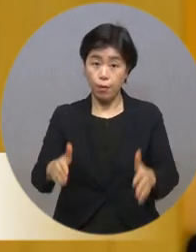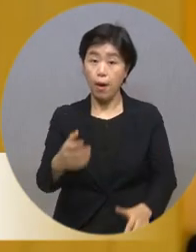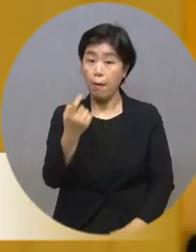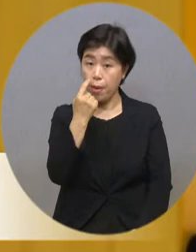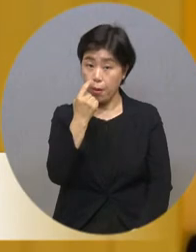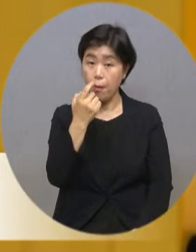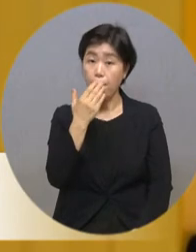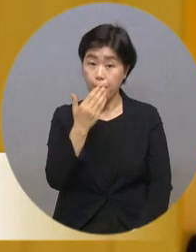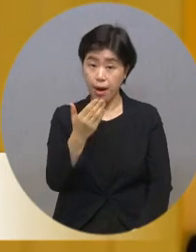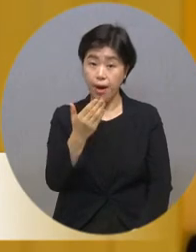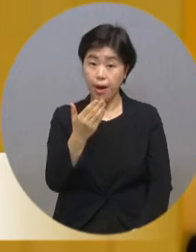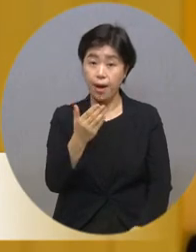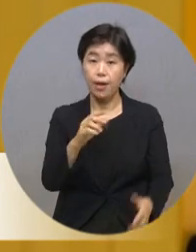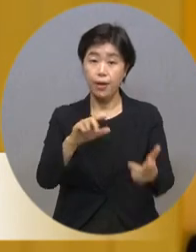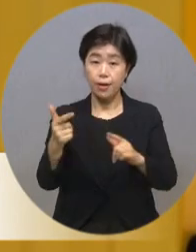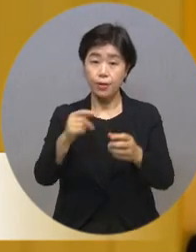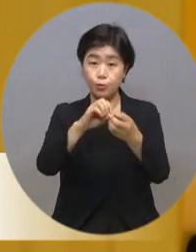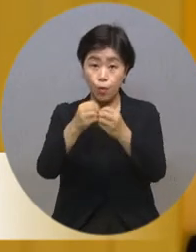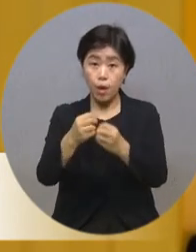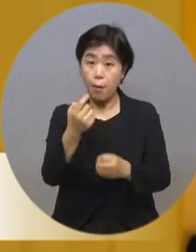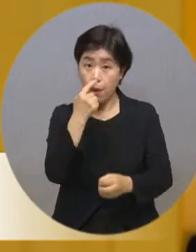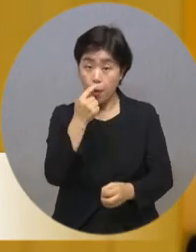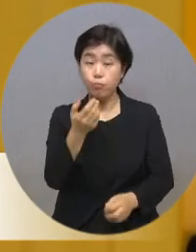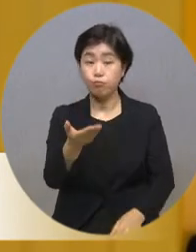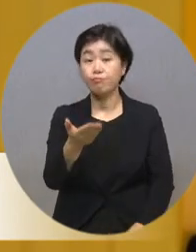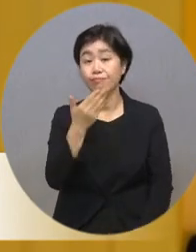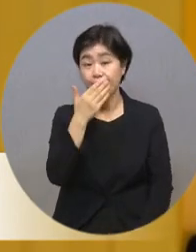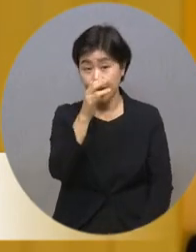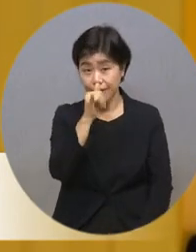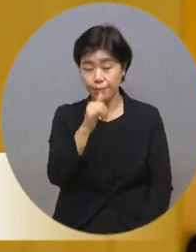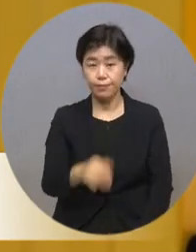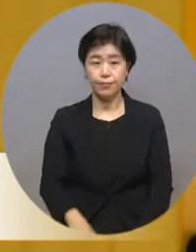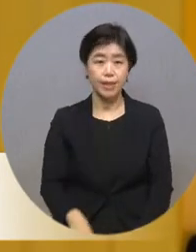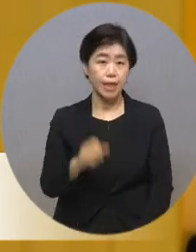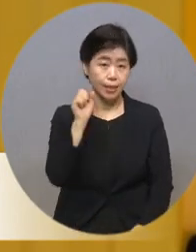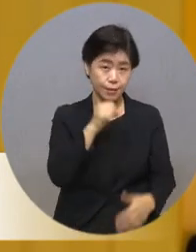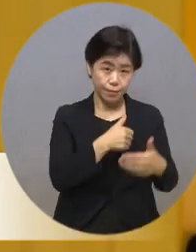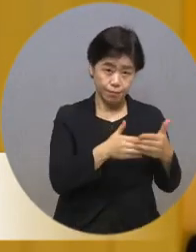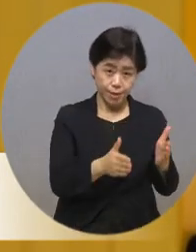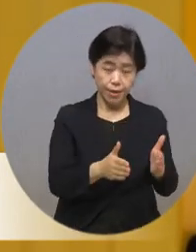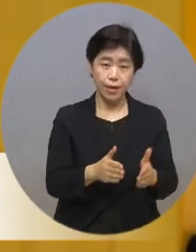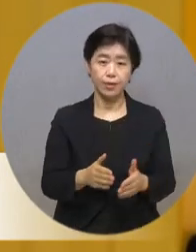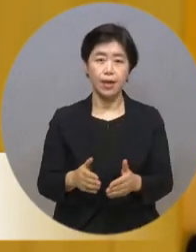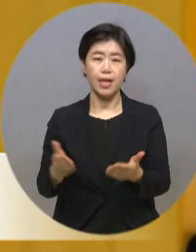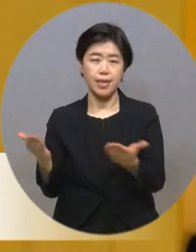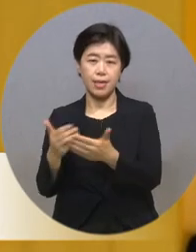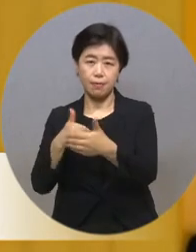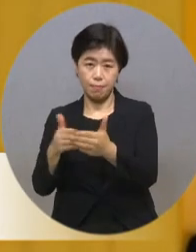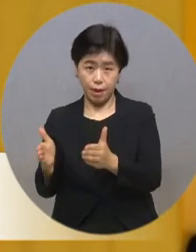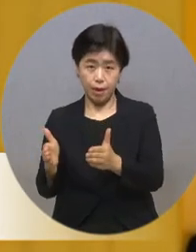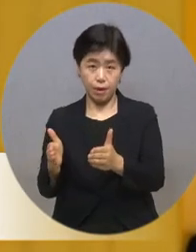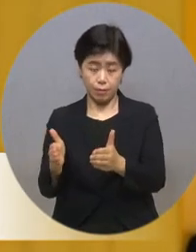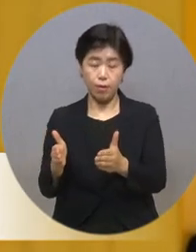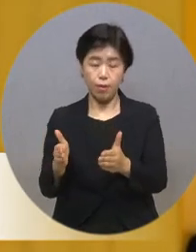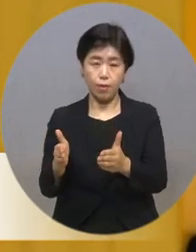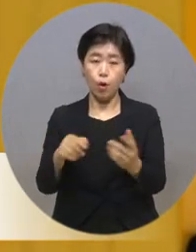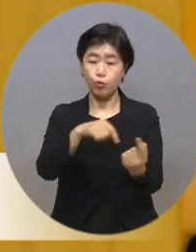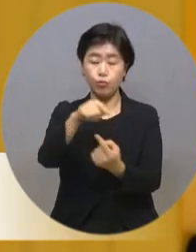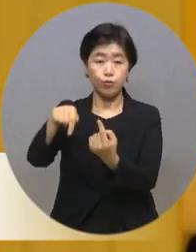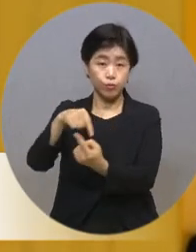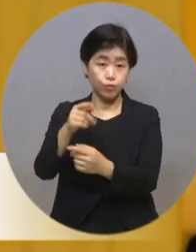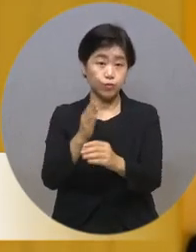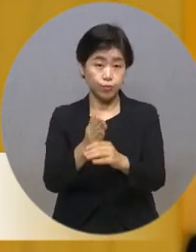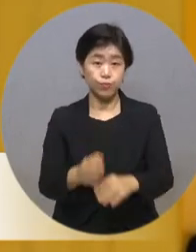스테인드 글라스의 다양한 공예를 배워보실 수 있고 취미반과 창업반도 같이 하고